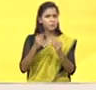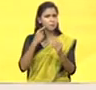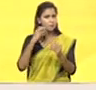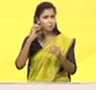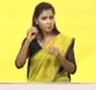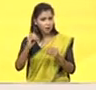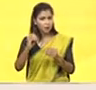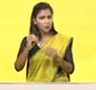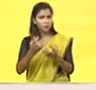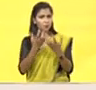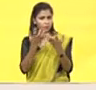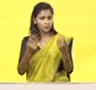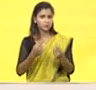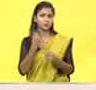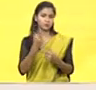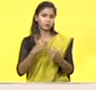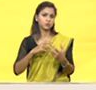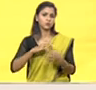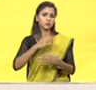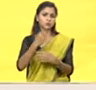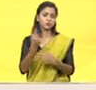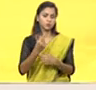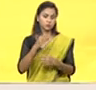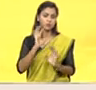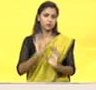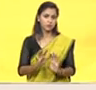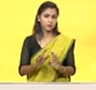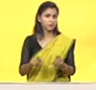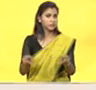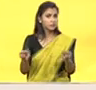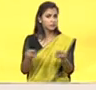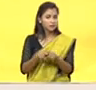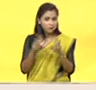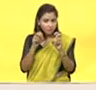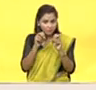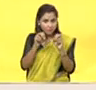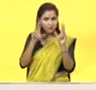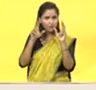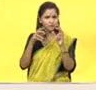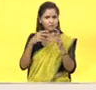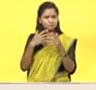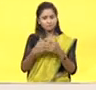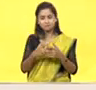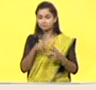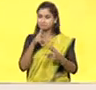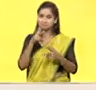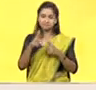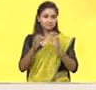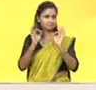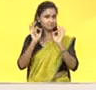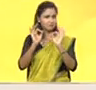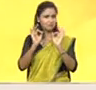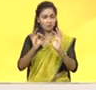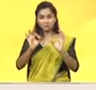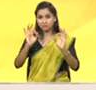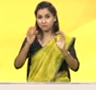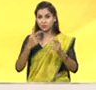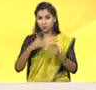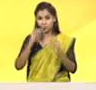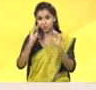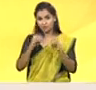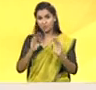बायोडिग्रेडेबल मटेरियल का उपयोग होता है। ऐसे अद्भुत प्रयासों की जितनी भी सराहना की जाए कम